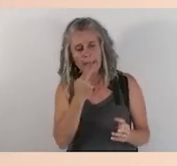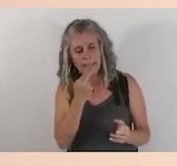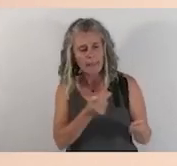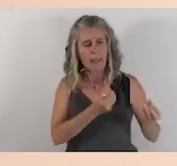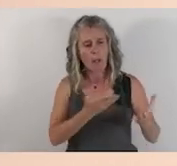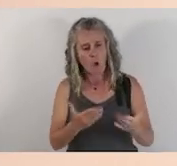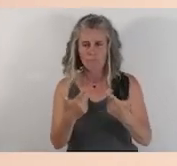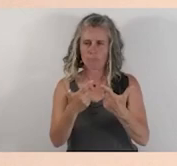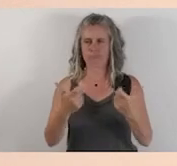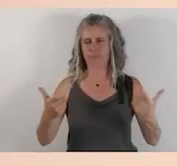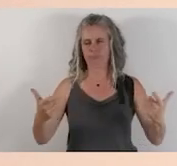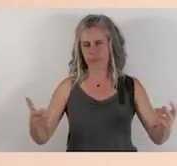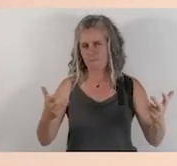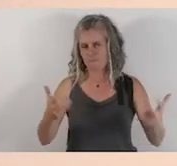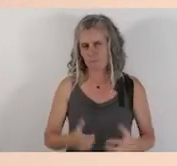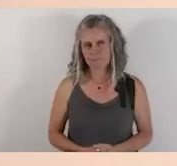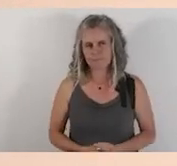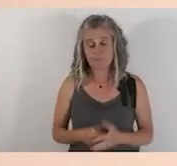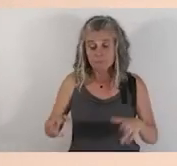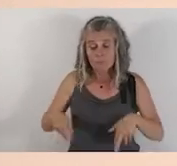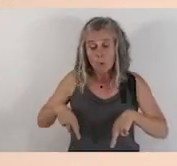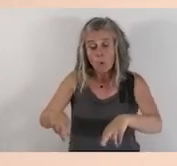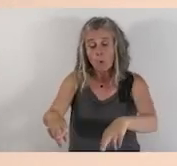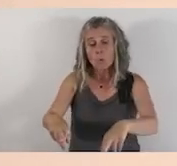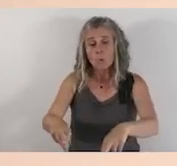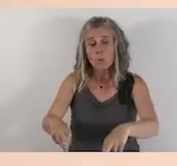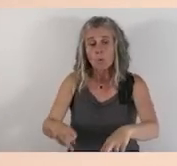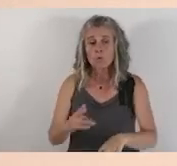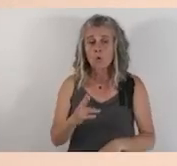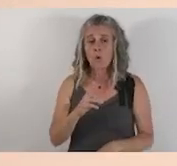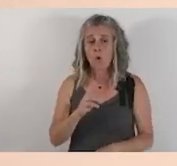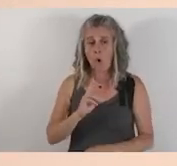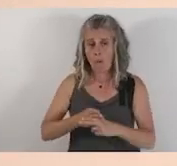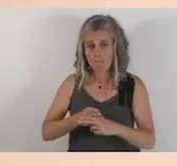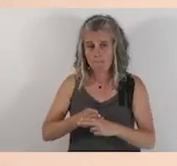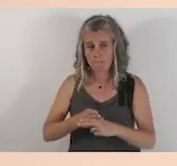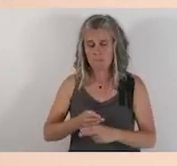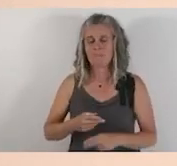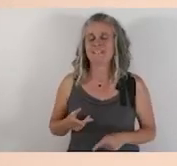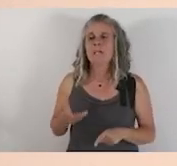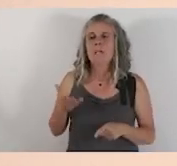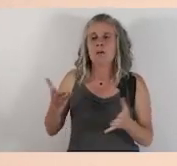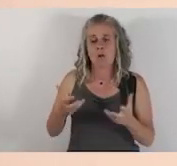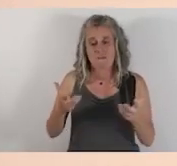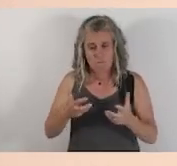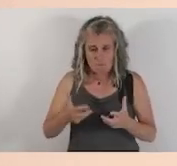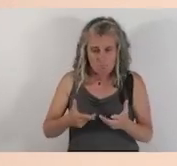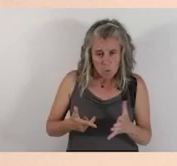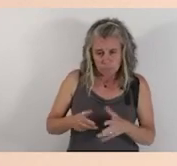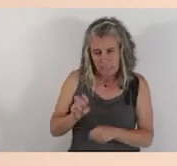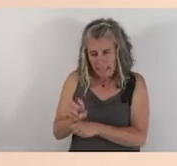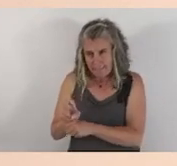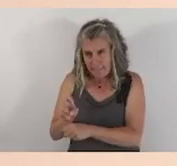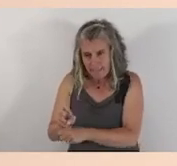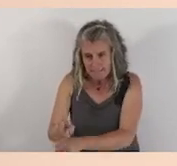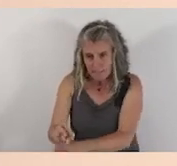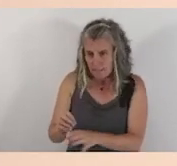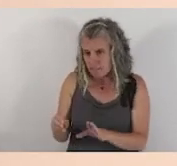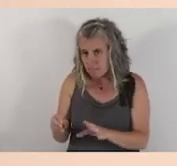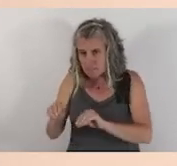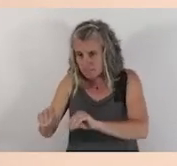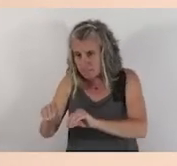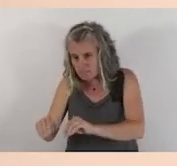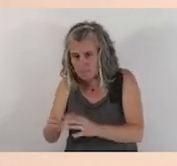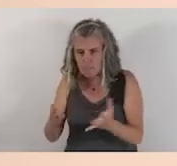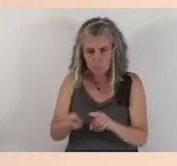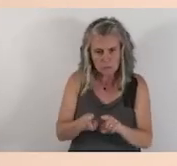L'objectif sur le secteur de la rue de Rome, c'est de favoriser le maintien et le développement d'une offre commerciale de proximité diversifiée en